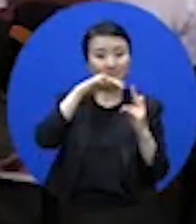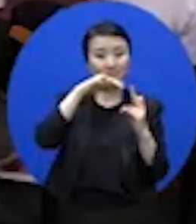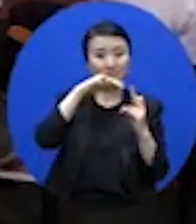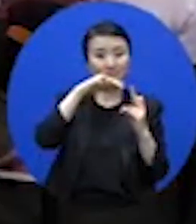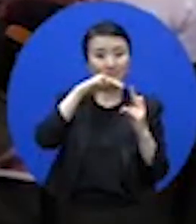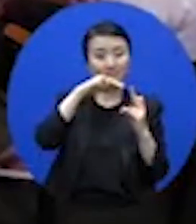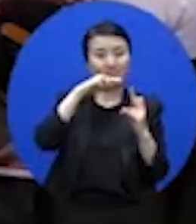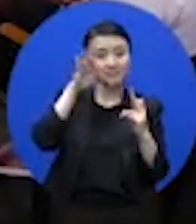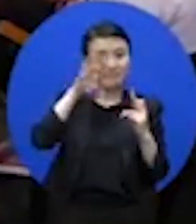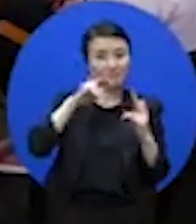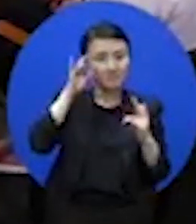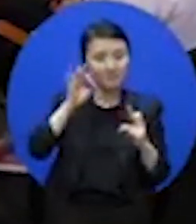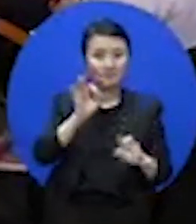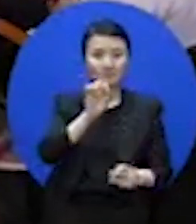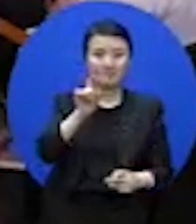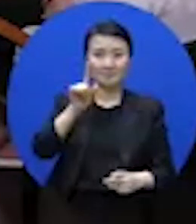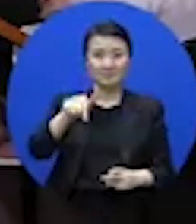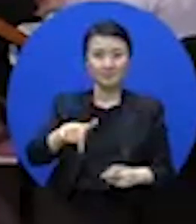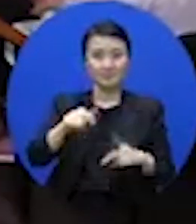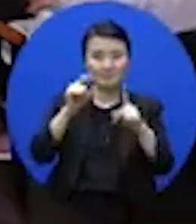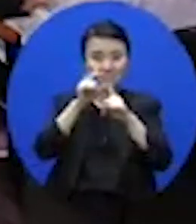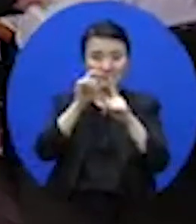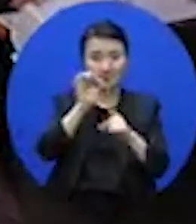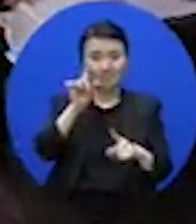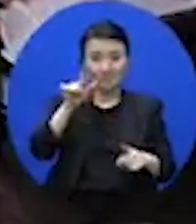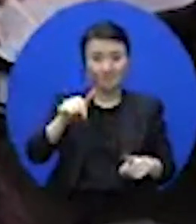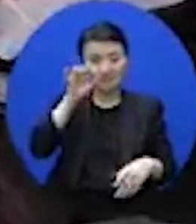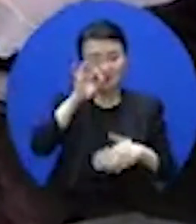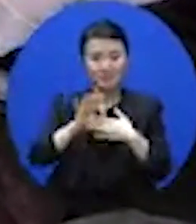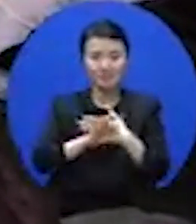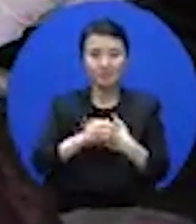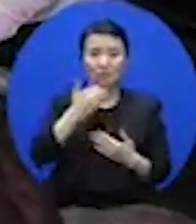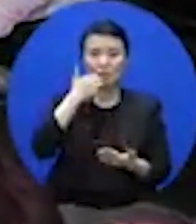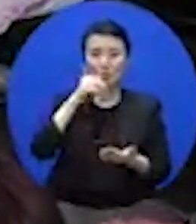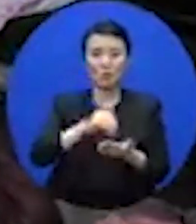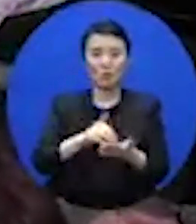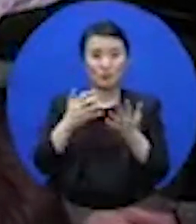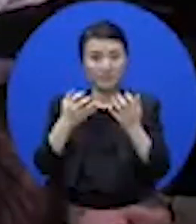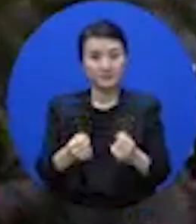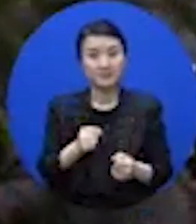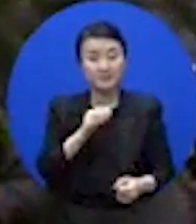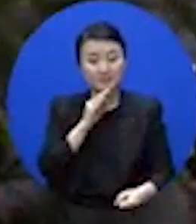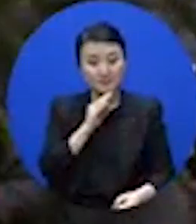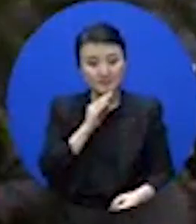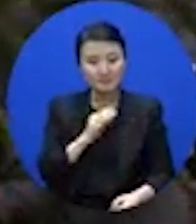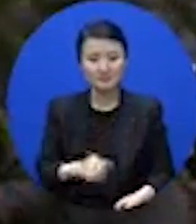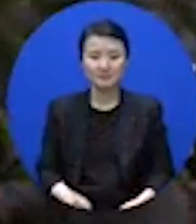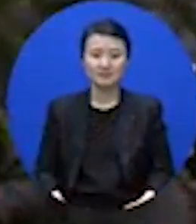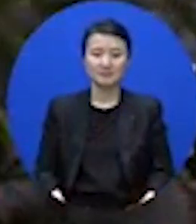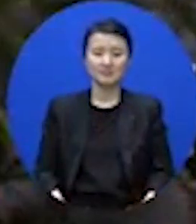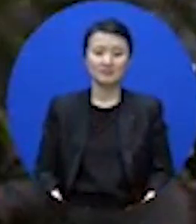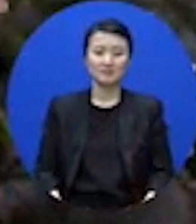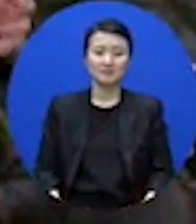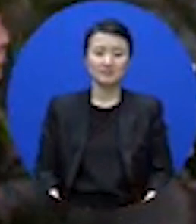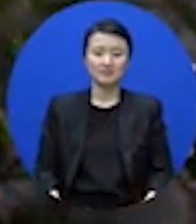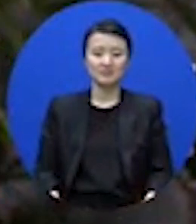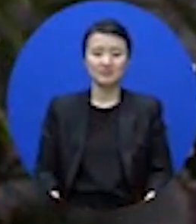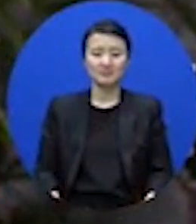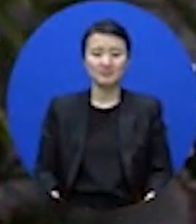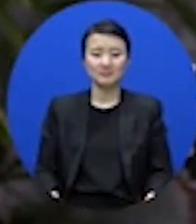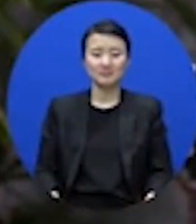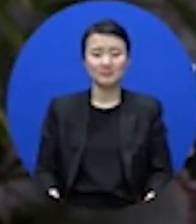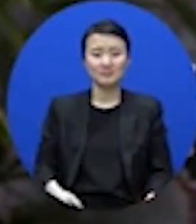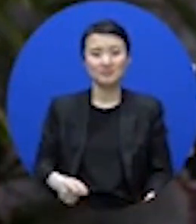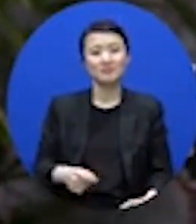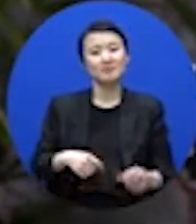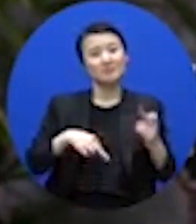붙은 산들 있죠. 뭐 월악산, 설악산 이런 산들은 바위나 돌들이 많아요. 그래서 막 그런 것들을